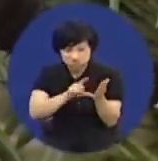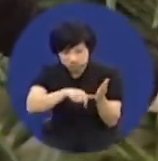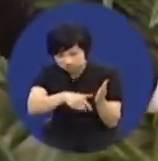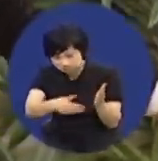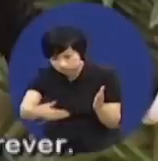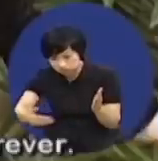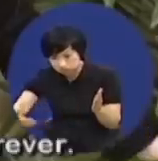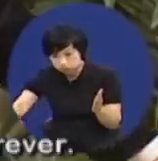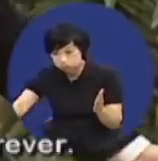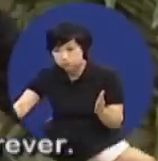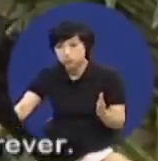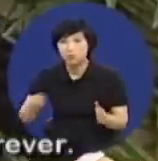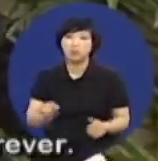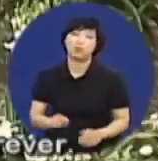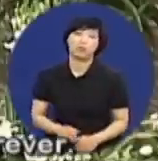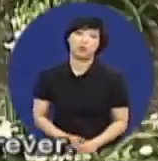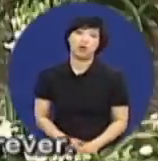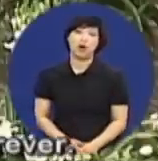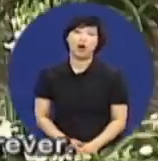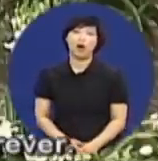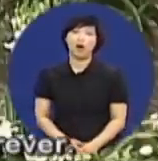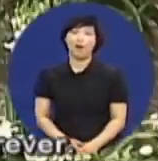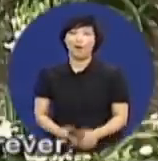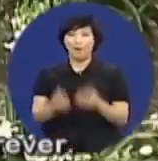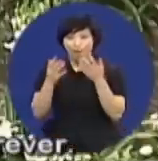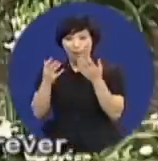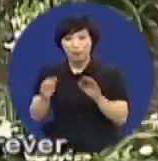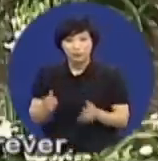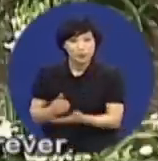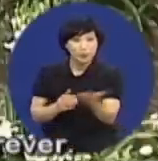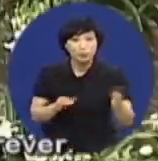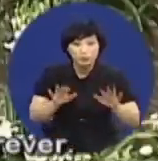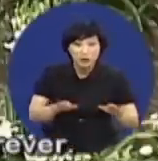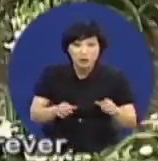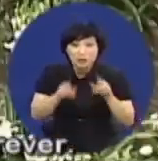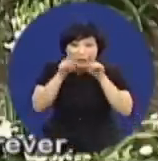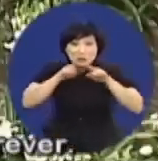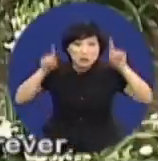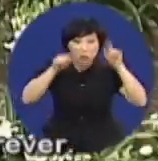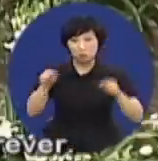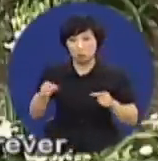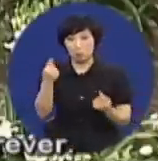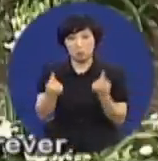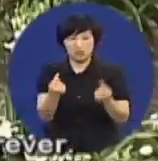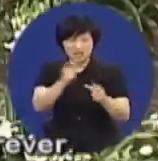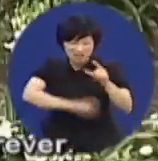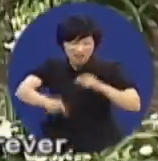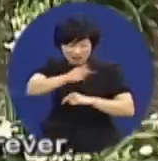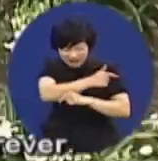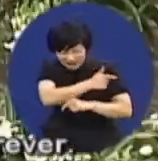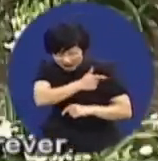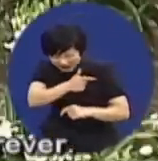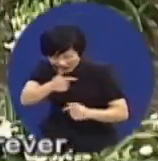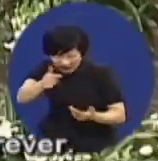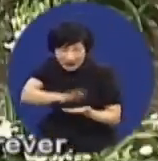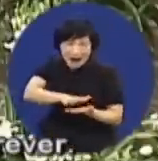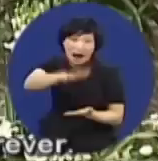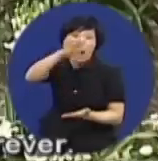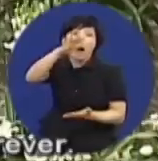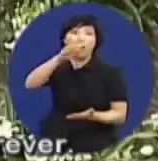ように流れていきます。さて、地獄はこれよりはるかに暑い。